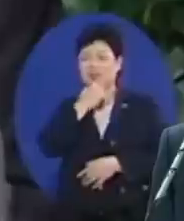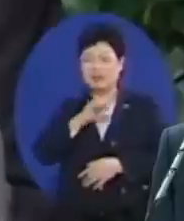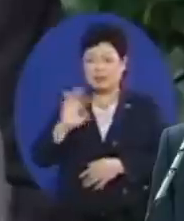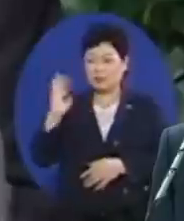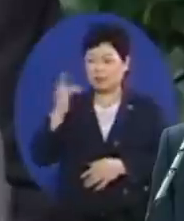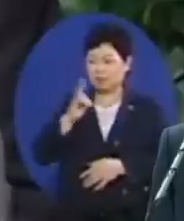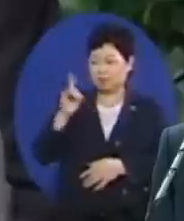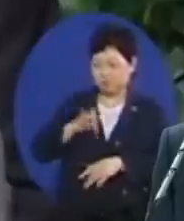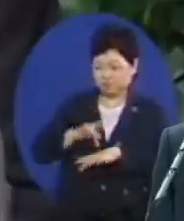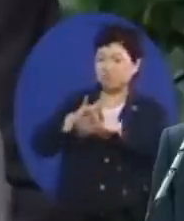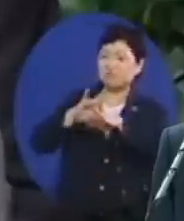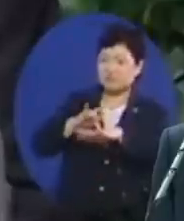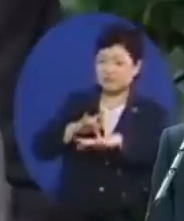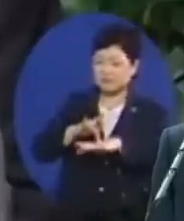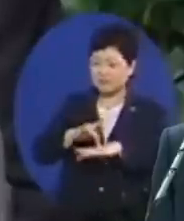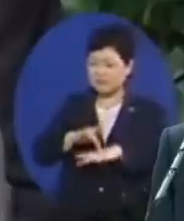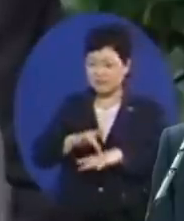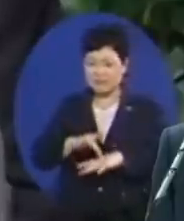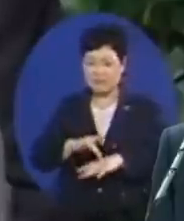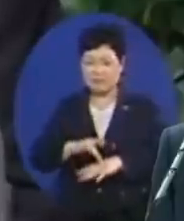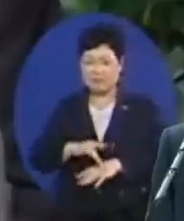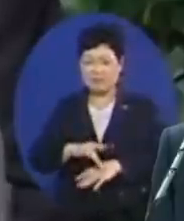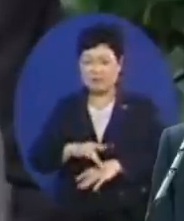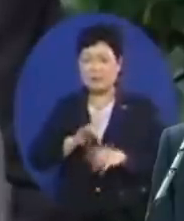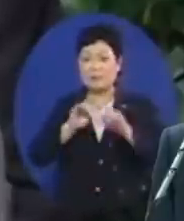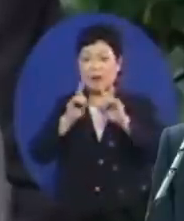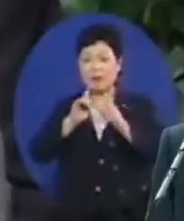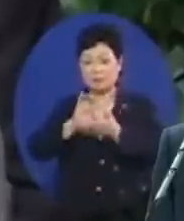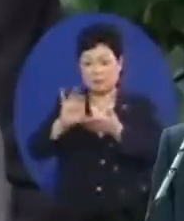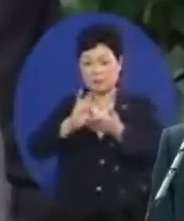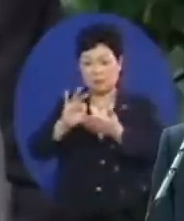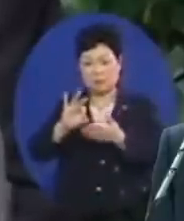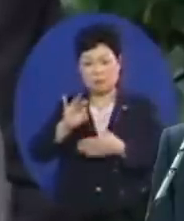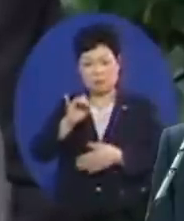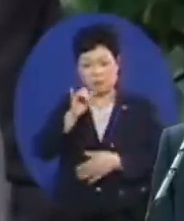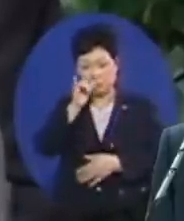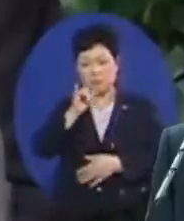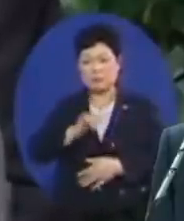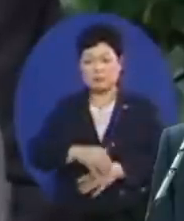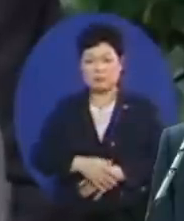요사이 무슨 귀신이 있냐? 그런 말을 합니다.